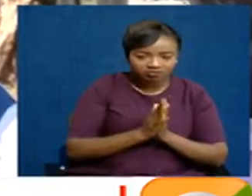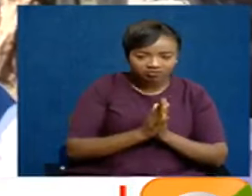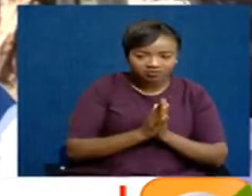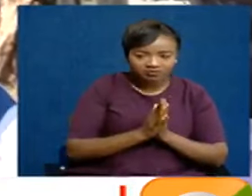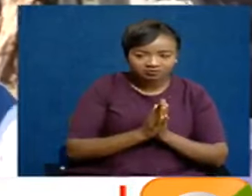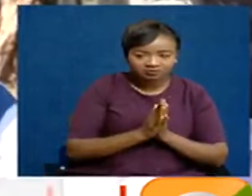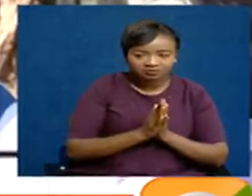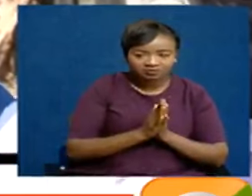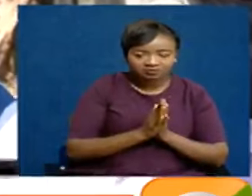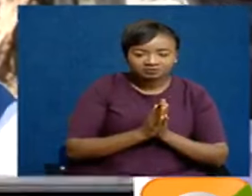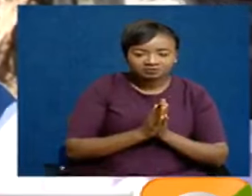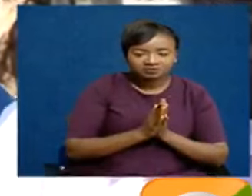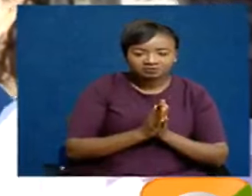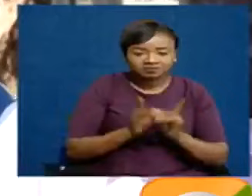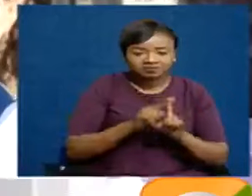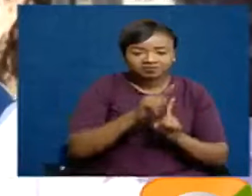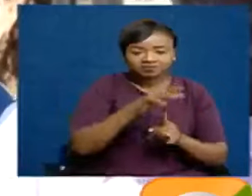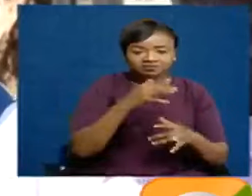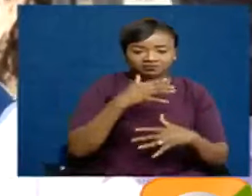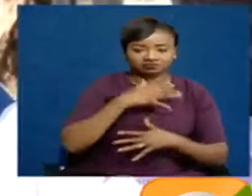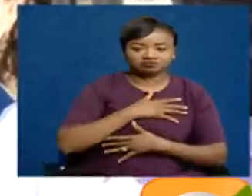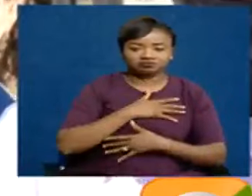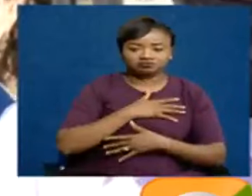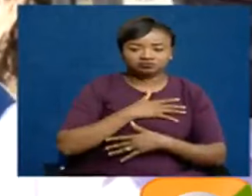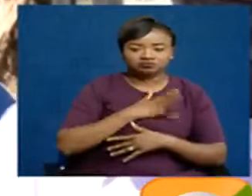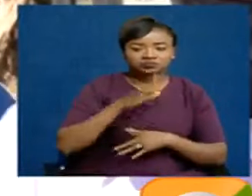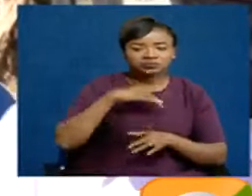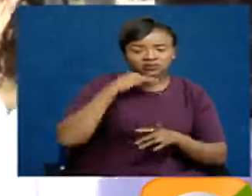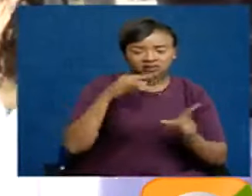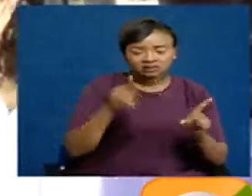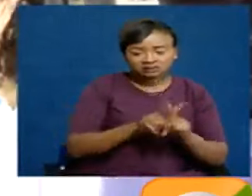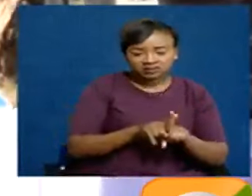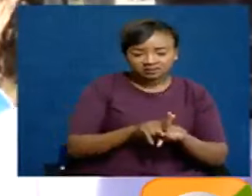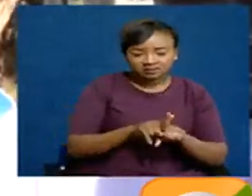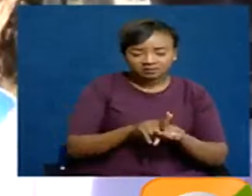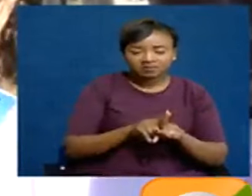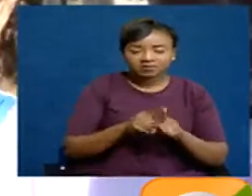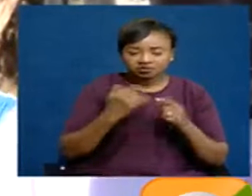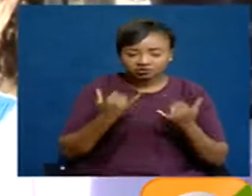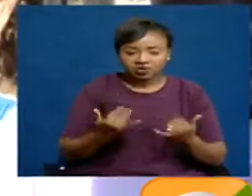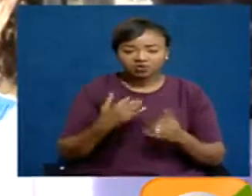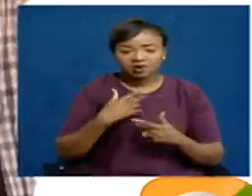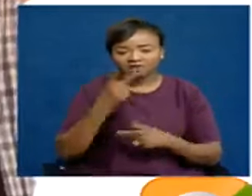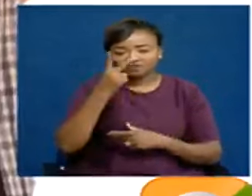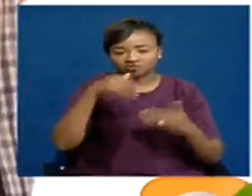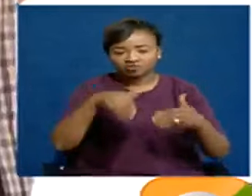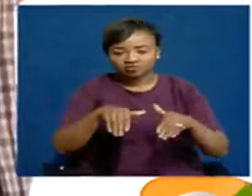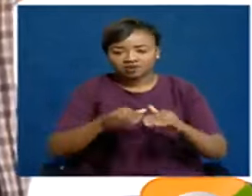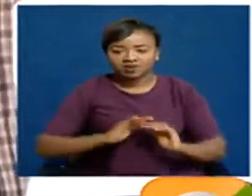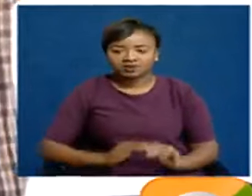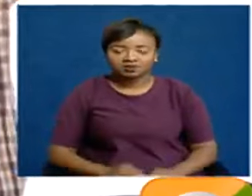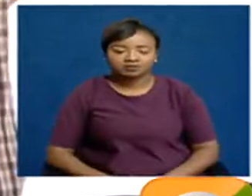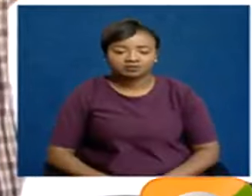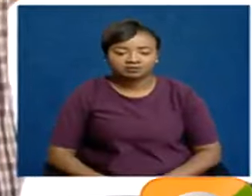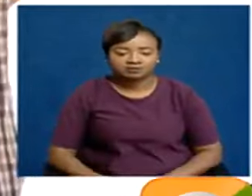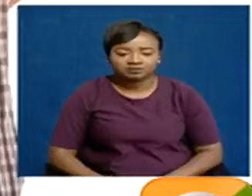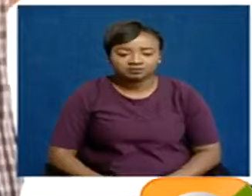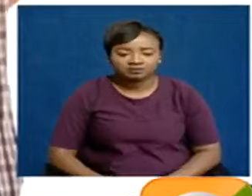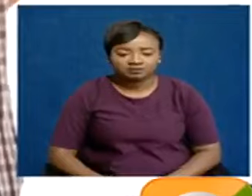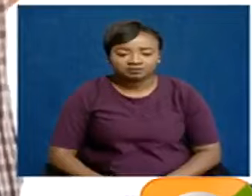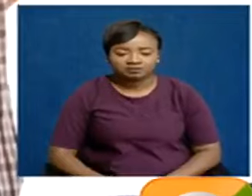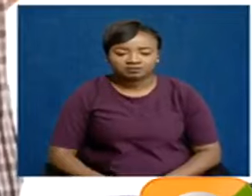hiyo kifo, pia yeye alishtuka, shtuko ya moyo na akafa. Sasa hivi leo tunaongea tuko na matanga mbili. Mwili wa